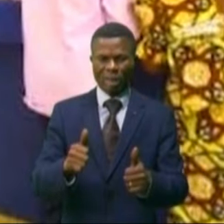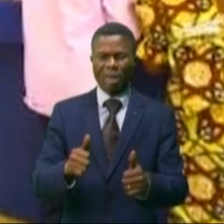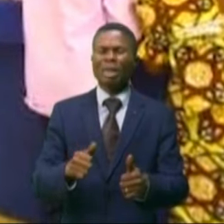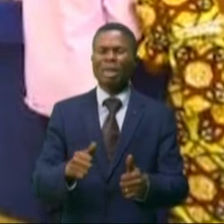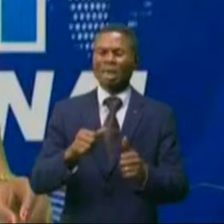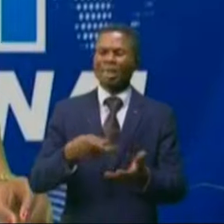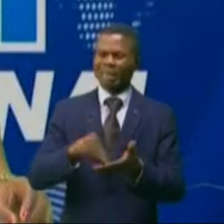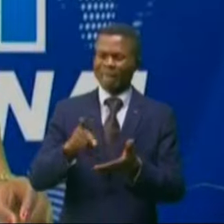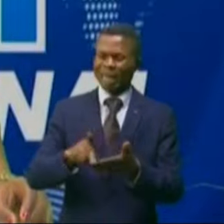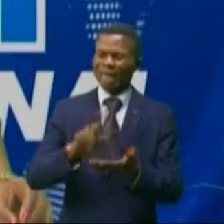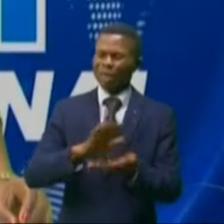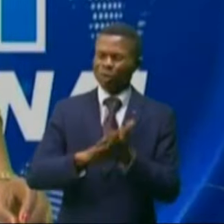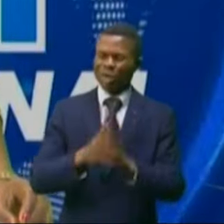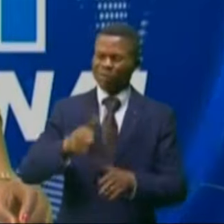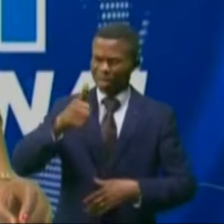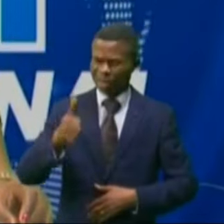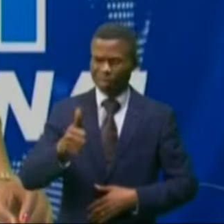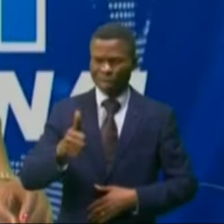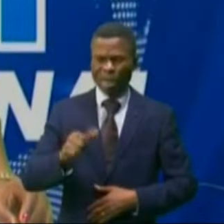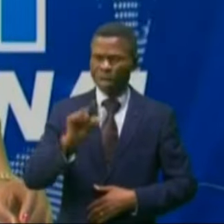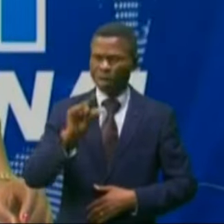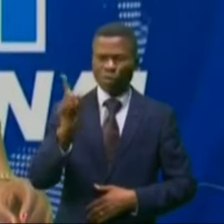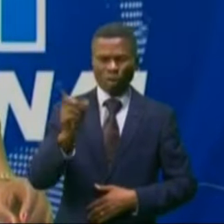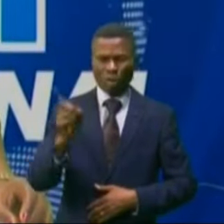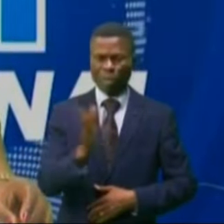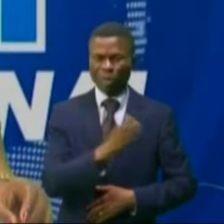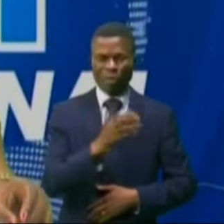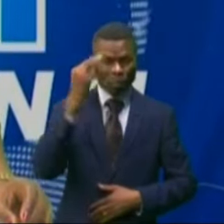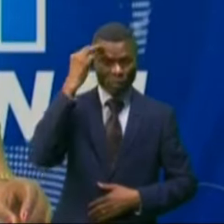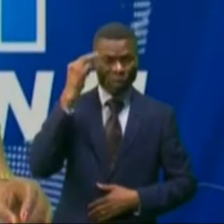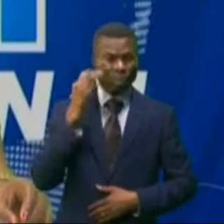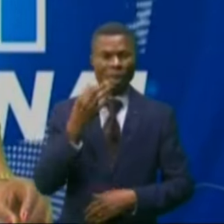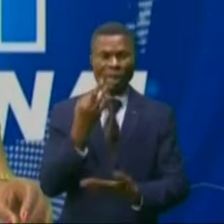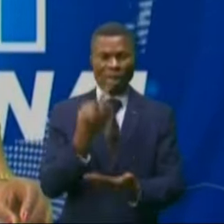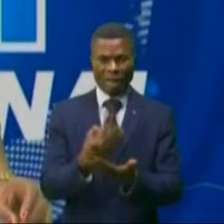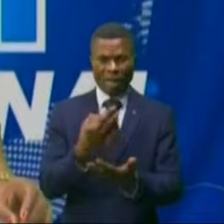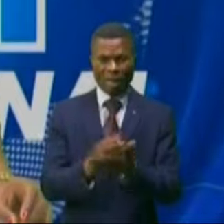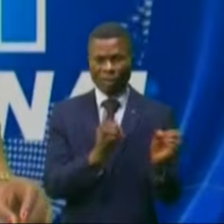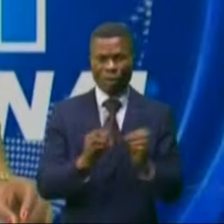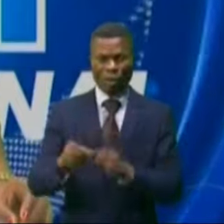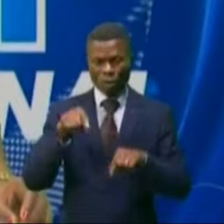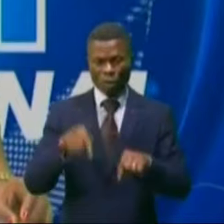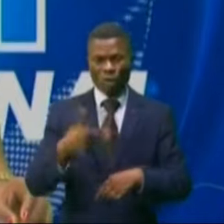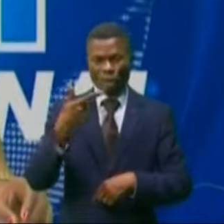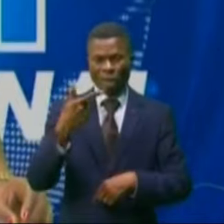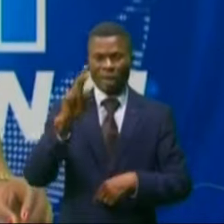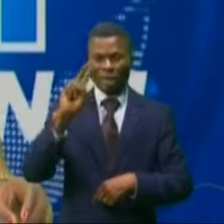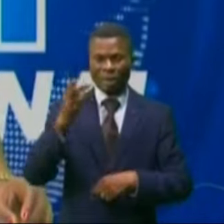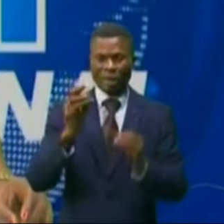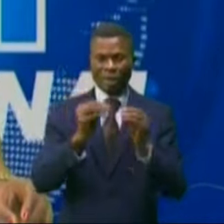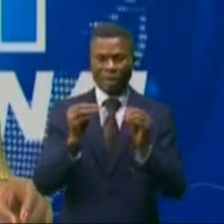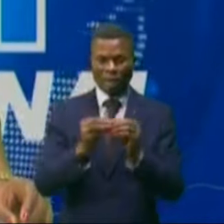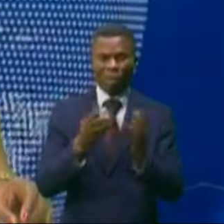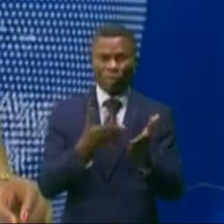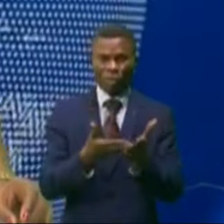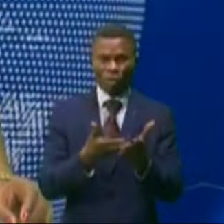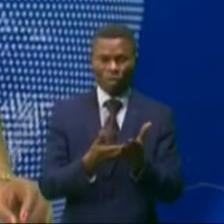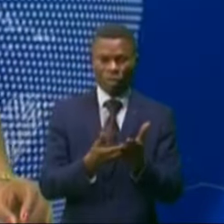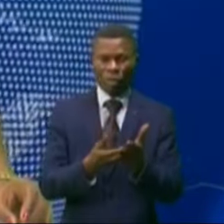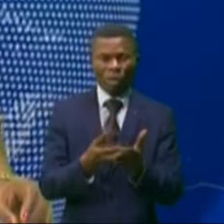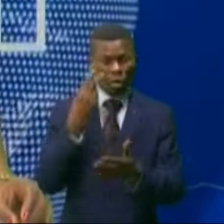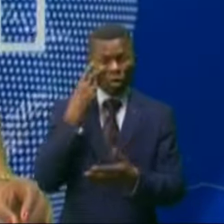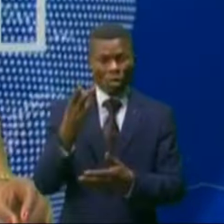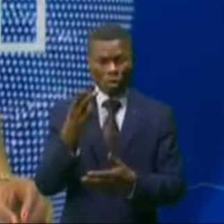rémunération. Le ministre des Finances a présidé ce mardi la deuxième réunion de la Troïka, où note